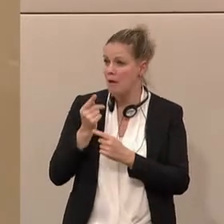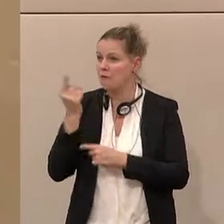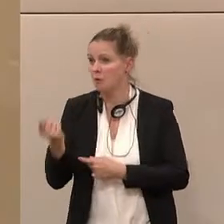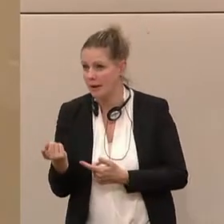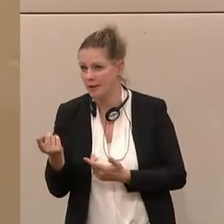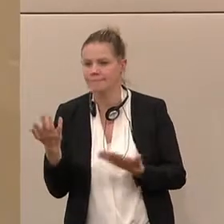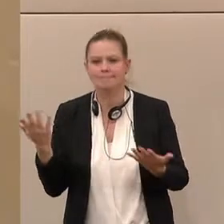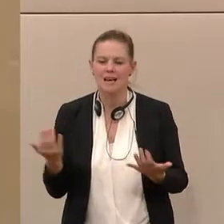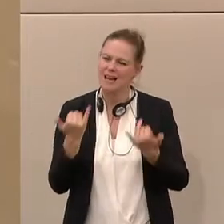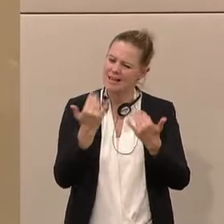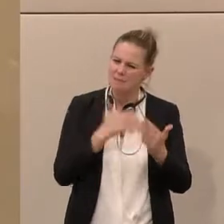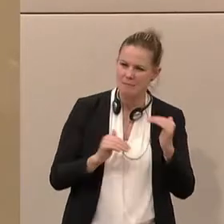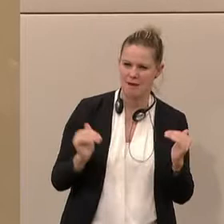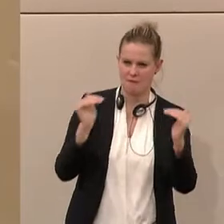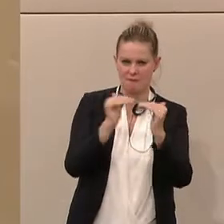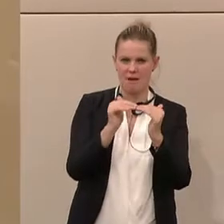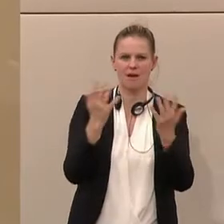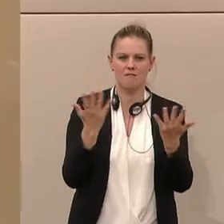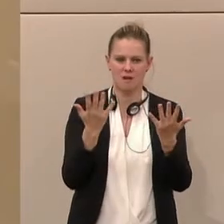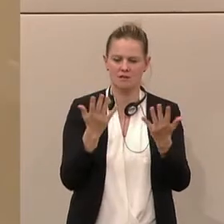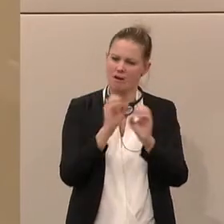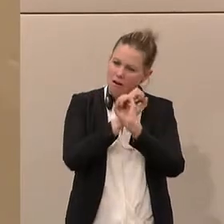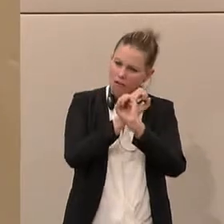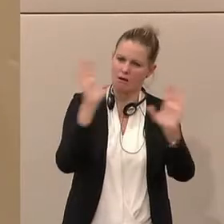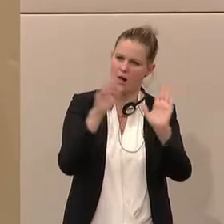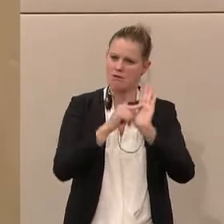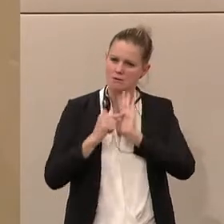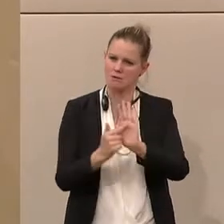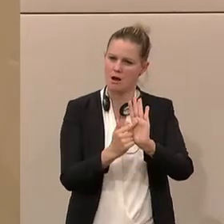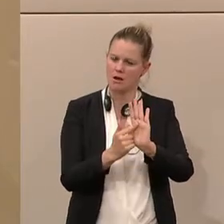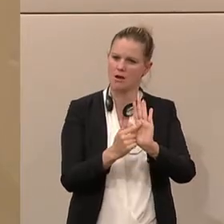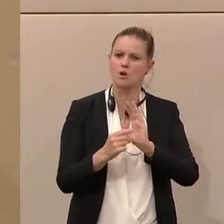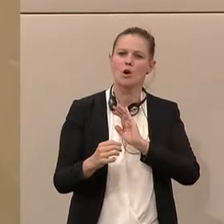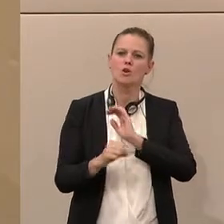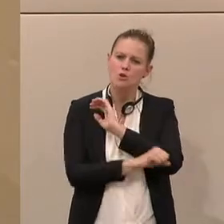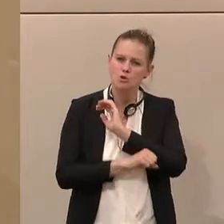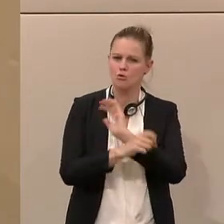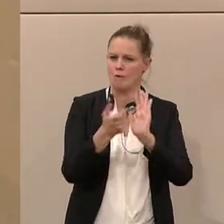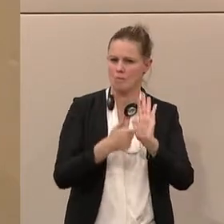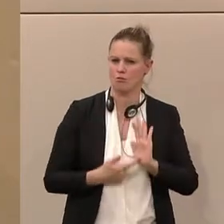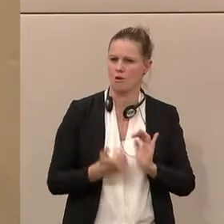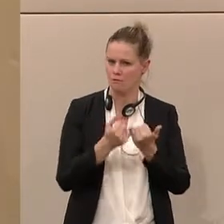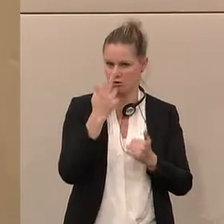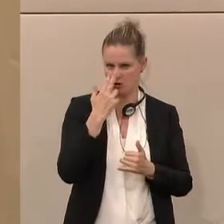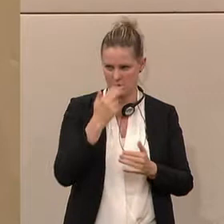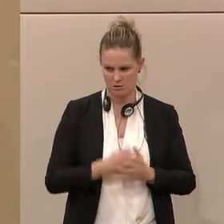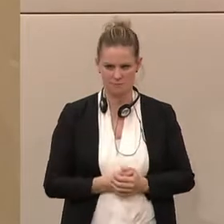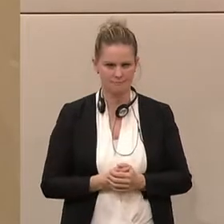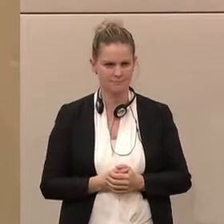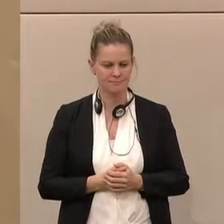Es ist einfach fair, von Anfang an klare Verhältnisse und gute Studienbedingungen zu schaffen.